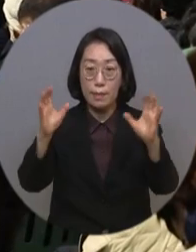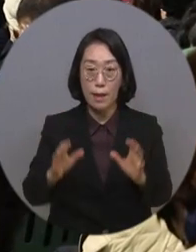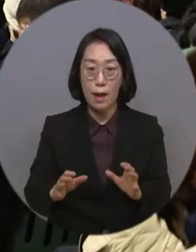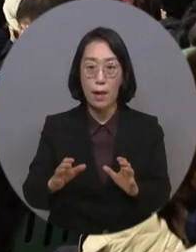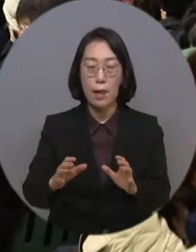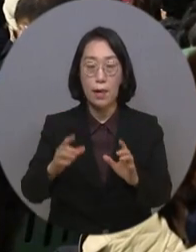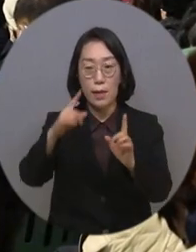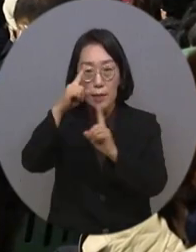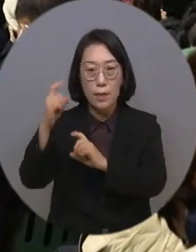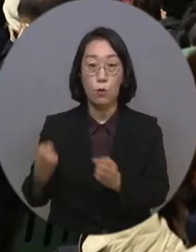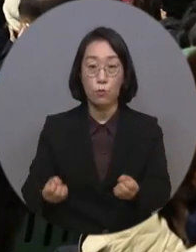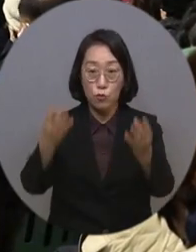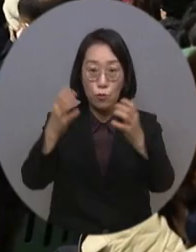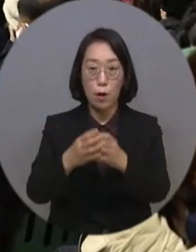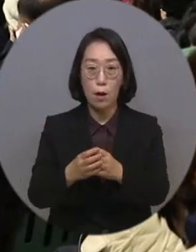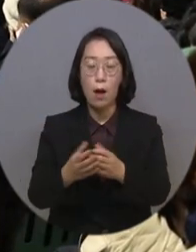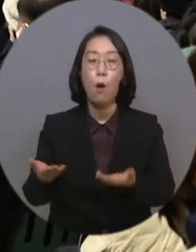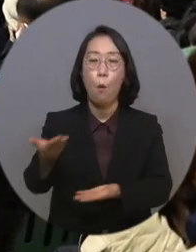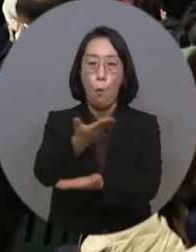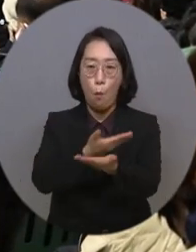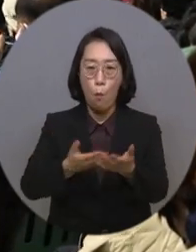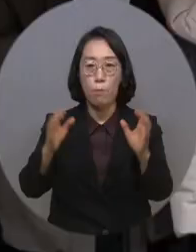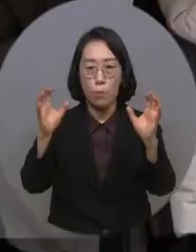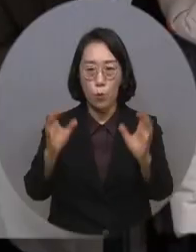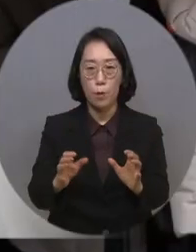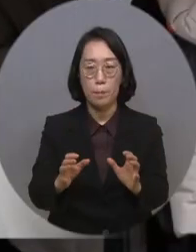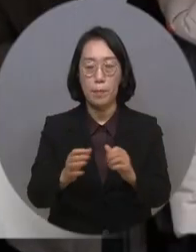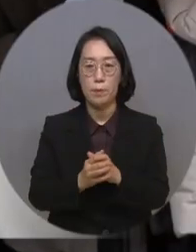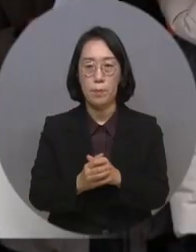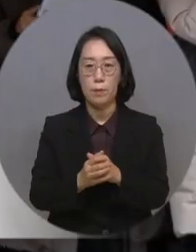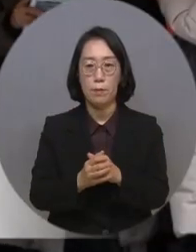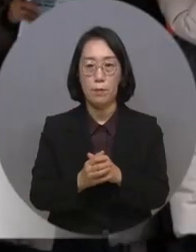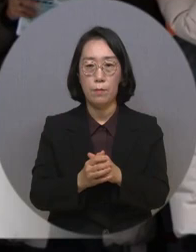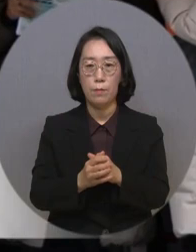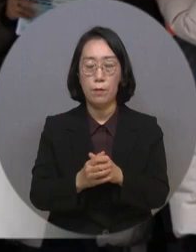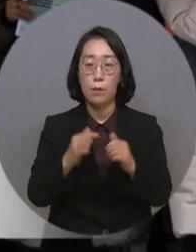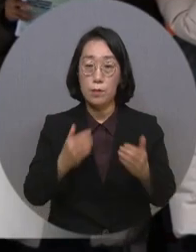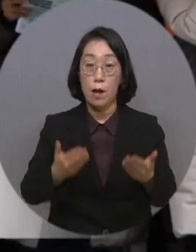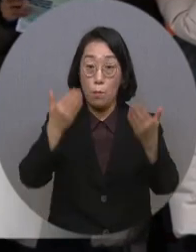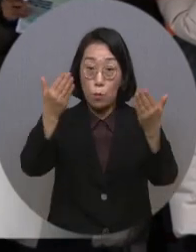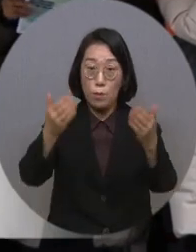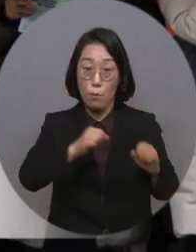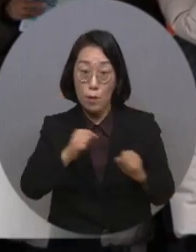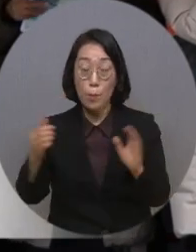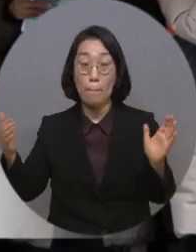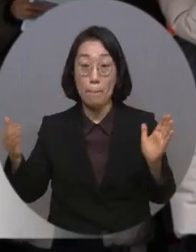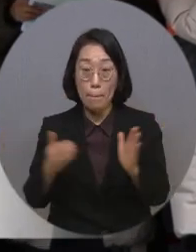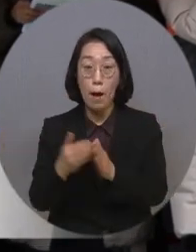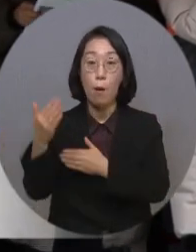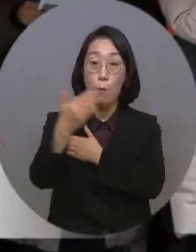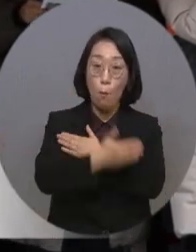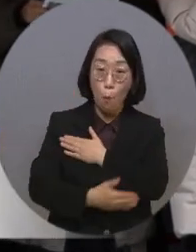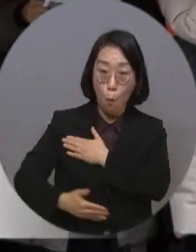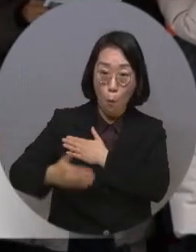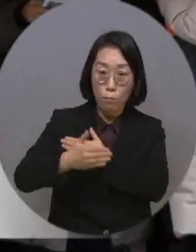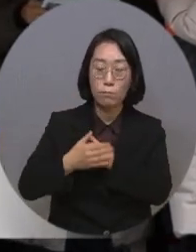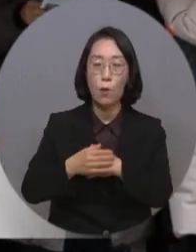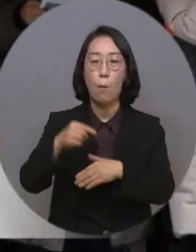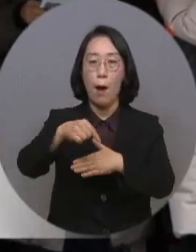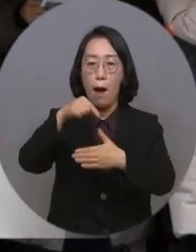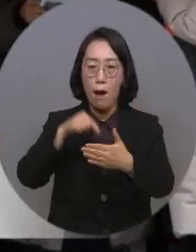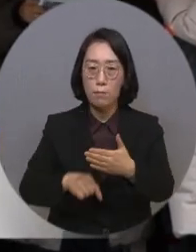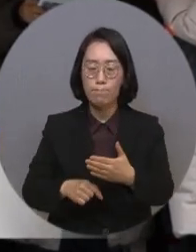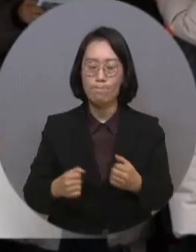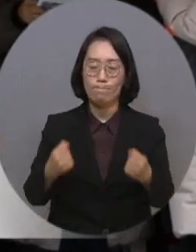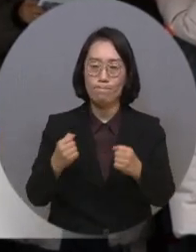기념식과 자원봉사자 화합 한마당을 개최했습니다 자원봉사를 하고 나면은 몸도 건강해진 것 같고